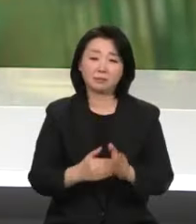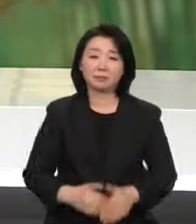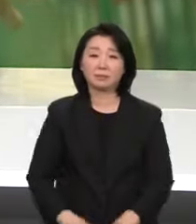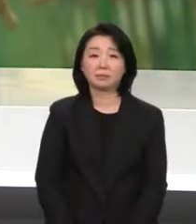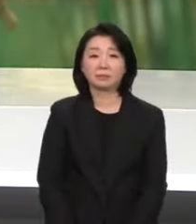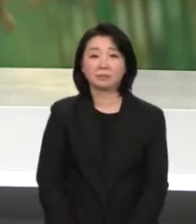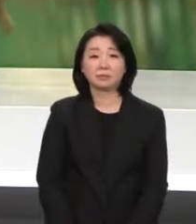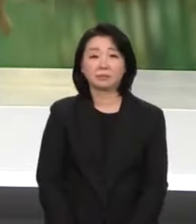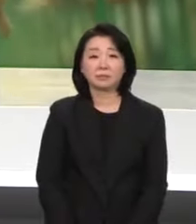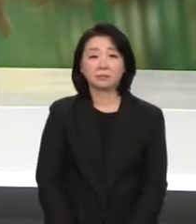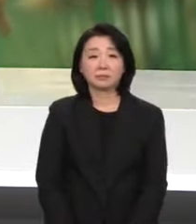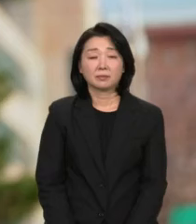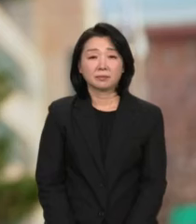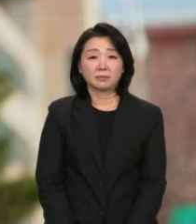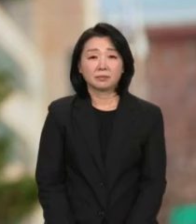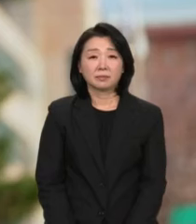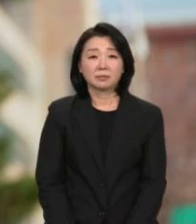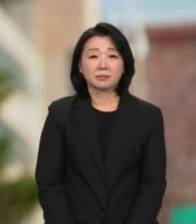기자가 만났습니다.